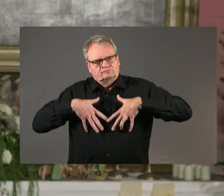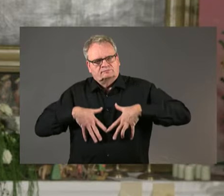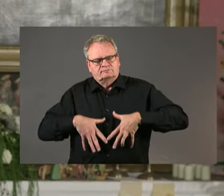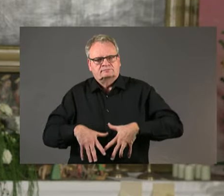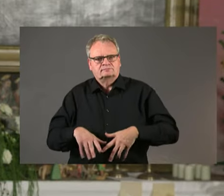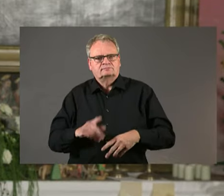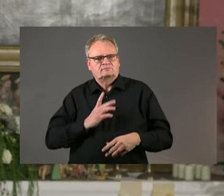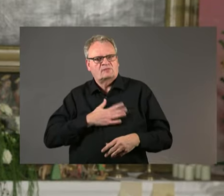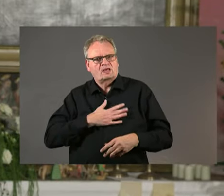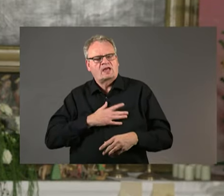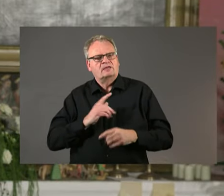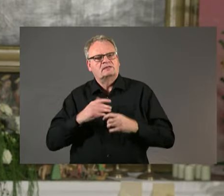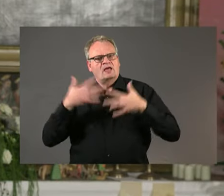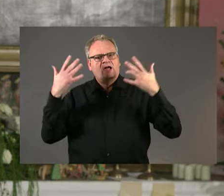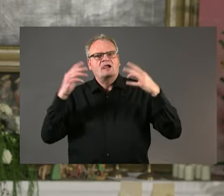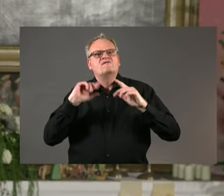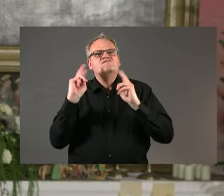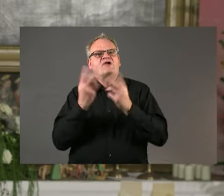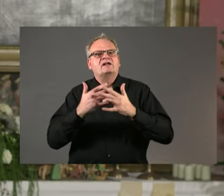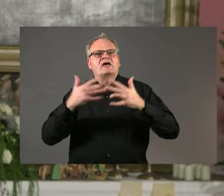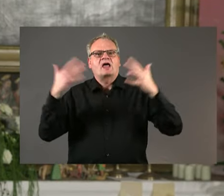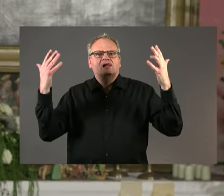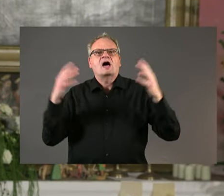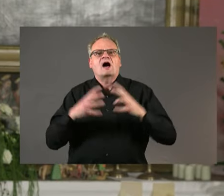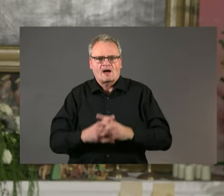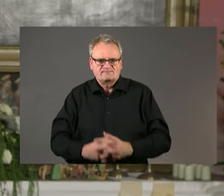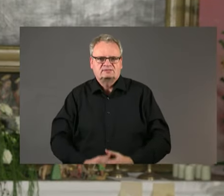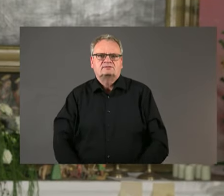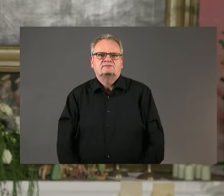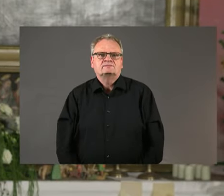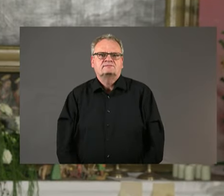macht. Amen.